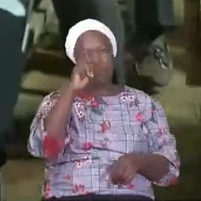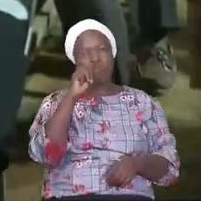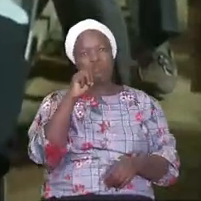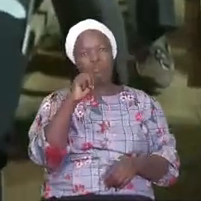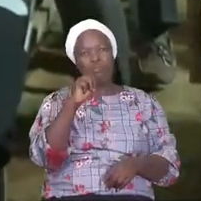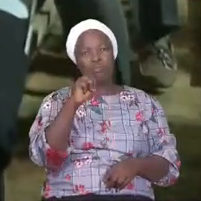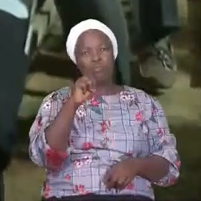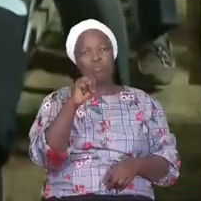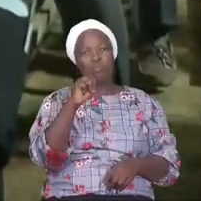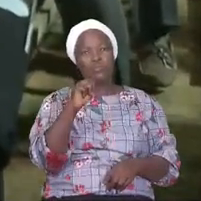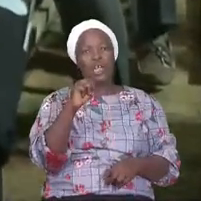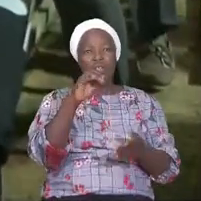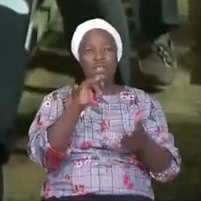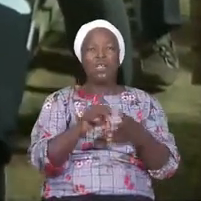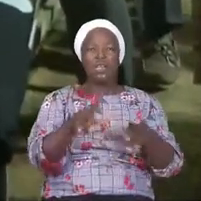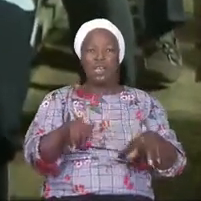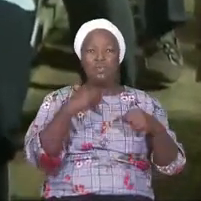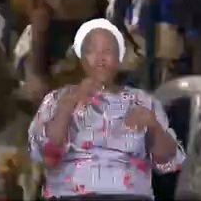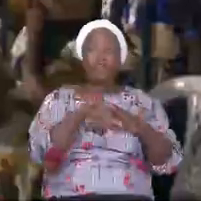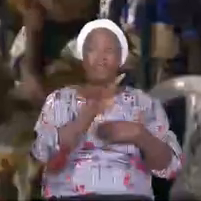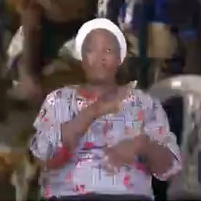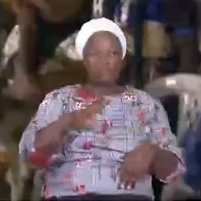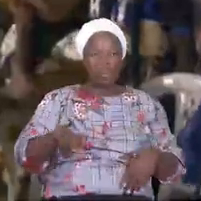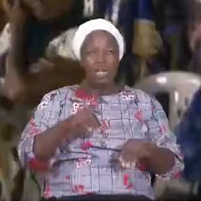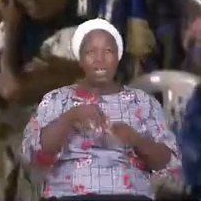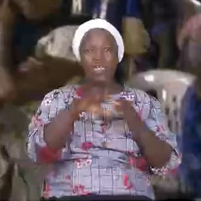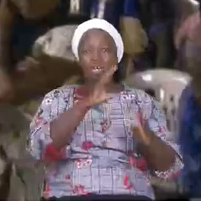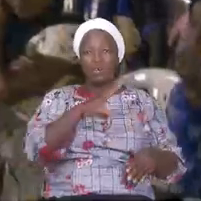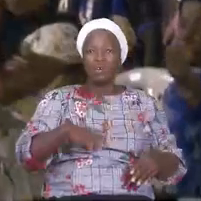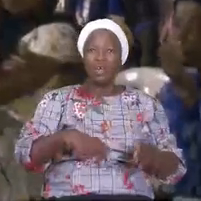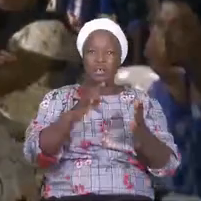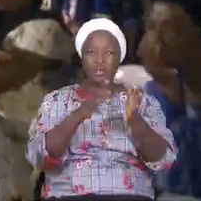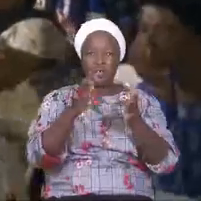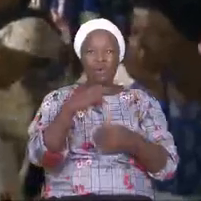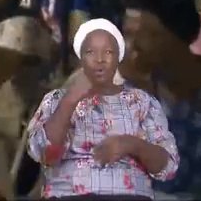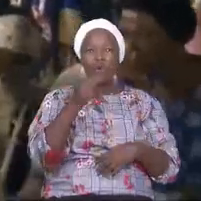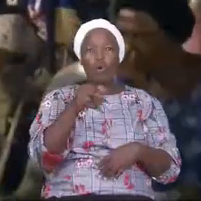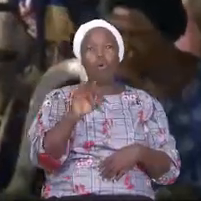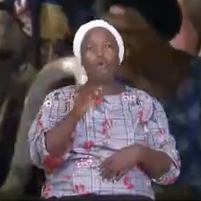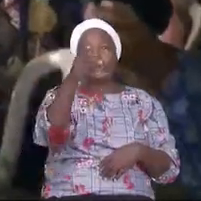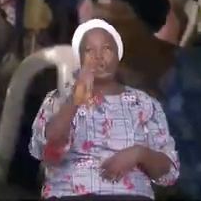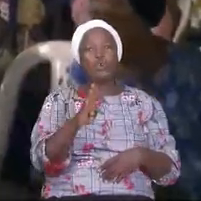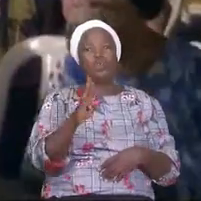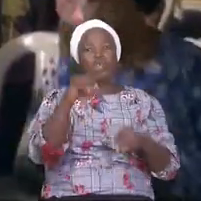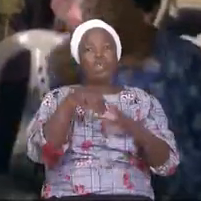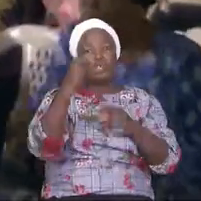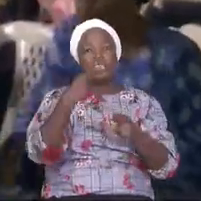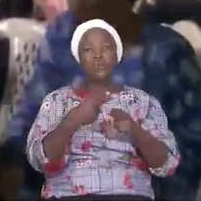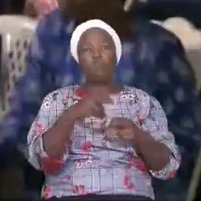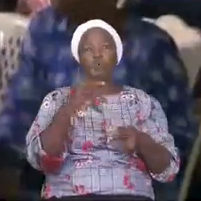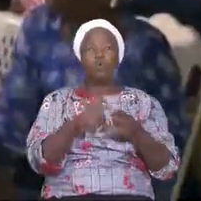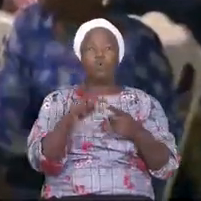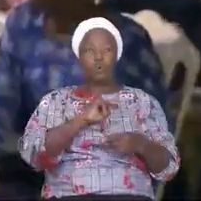verset 30, « Oh, c'est par lui que vous êtes en Jésus-Christ. » En Jésus-Christ,